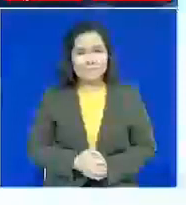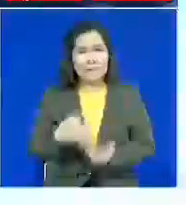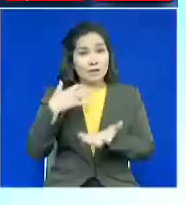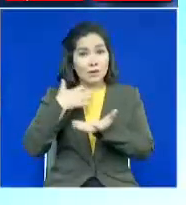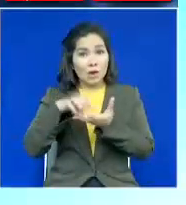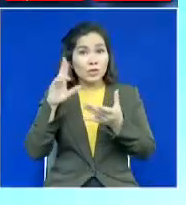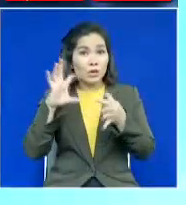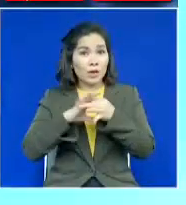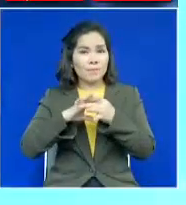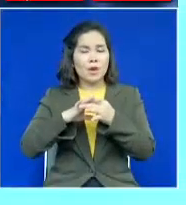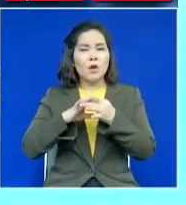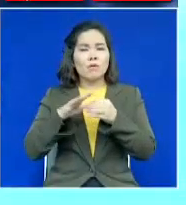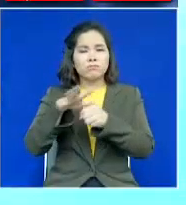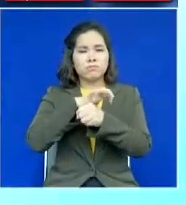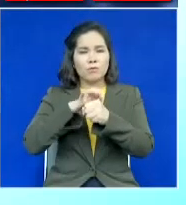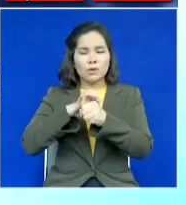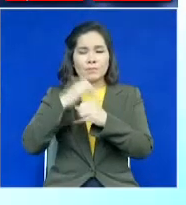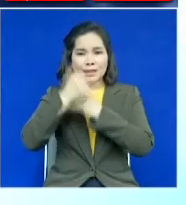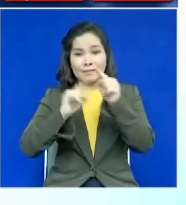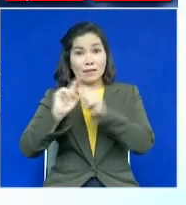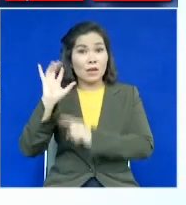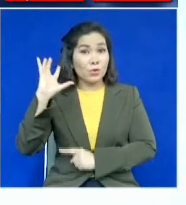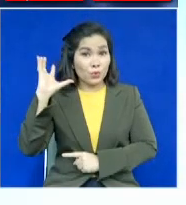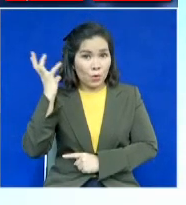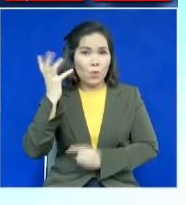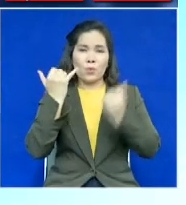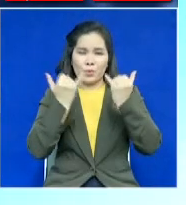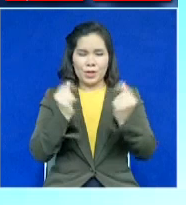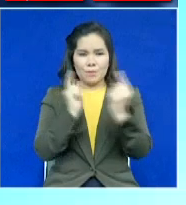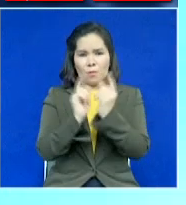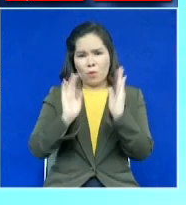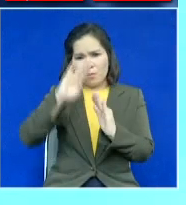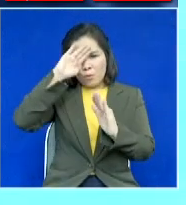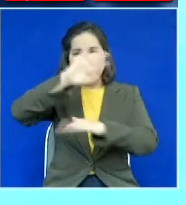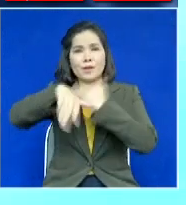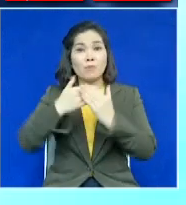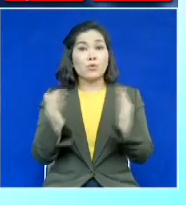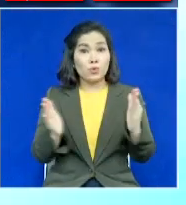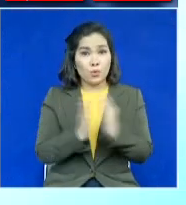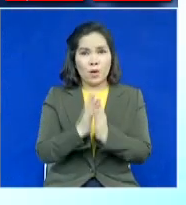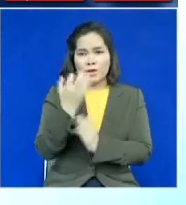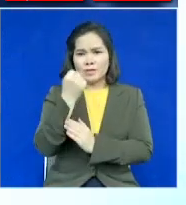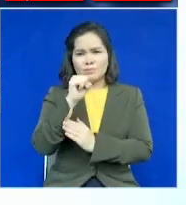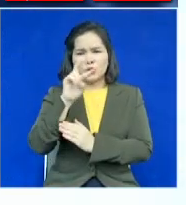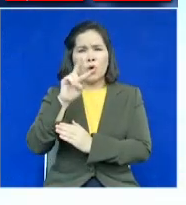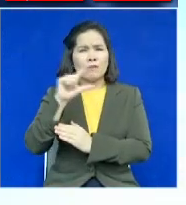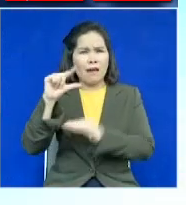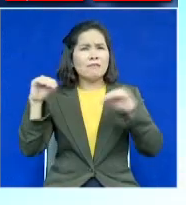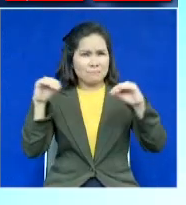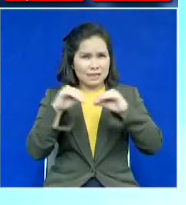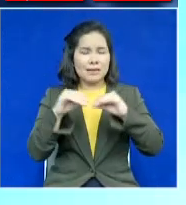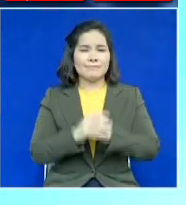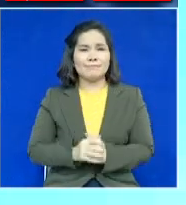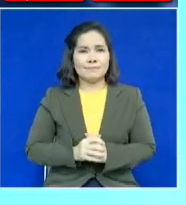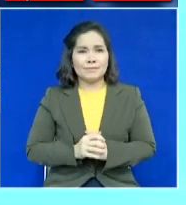ของโควิด -19 ทั่วโลกนะคะในวันนี้ค่ะจำนวนผู้ป่วยยืนยันสะสมทั่วโลกมีเกือบ12ล้านรายแล้วค่ะโด